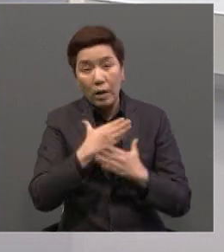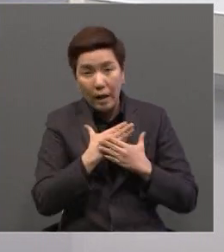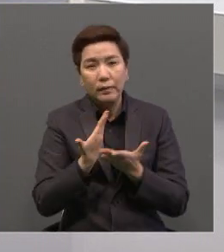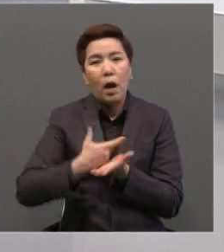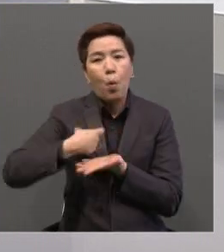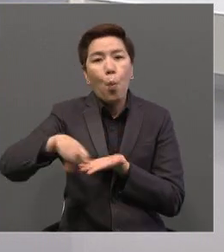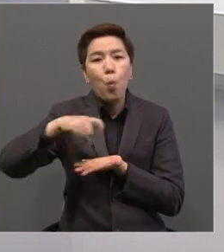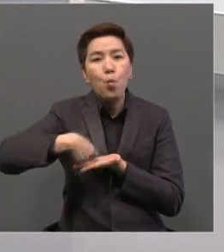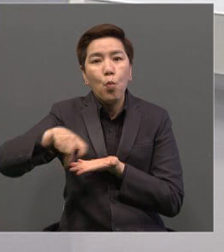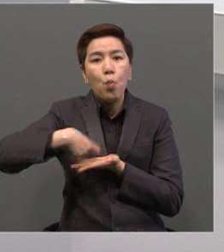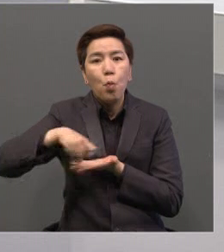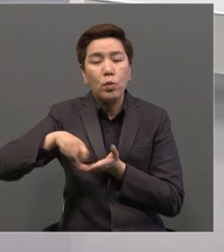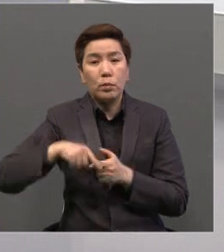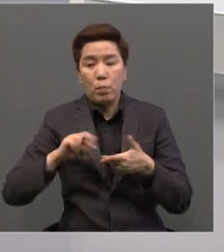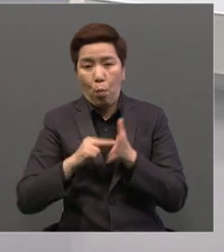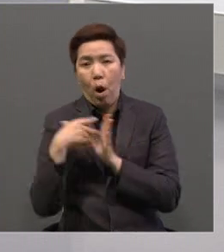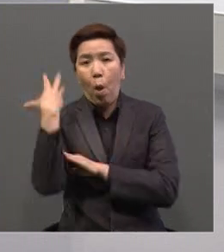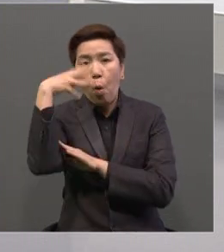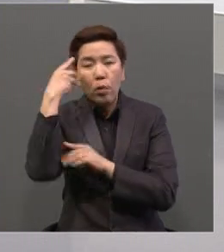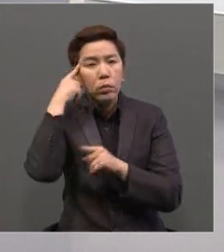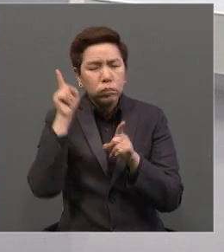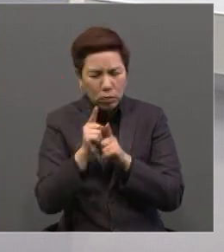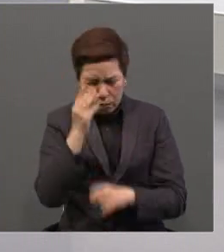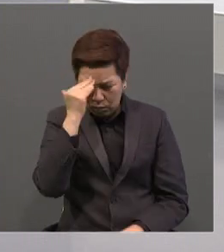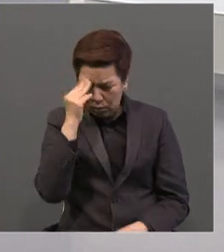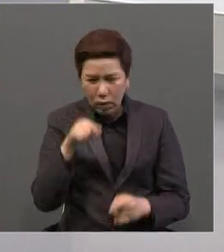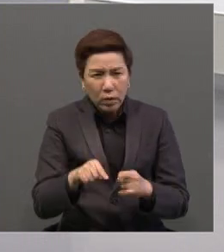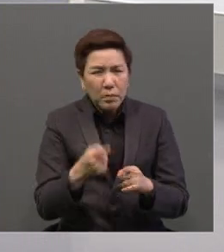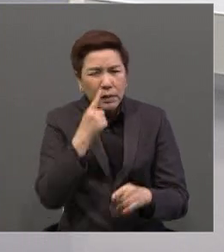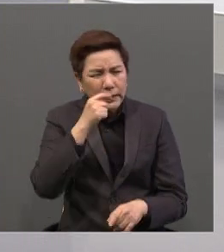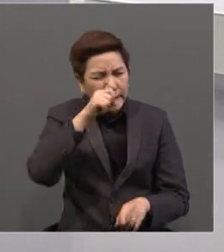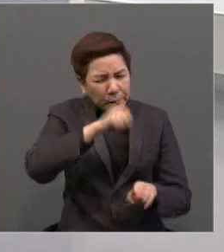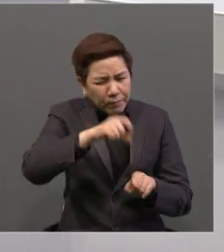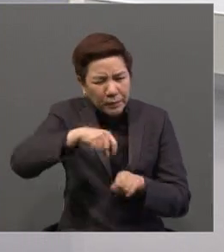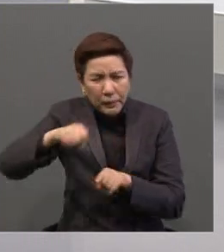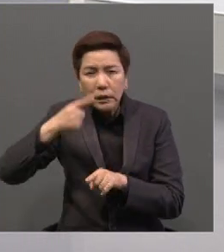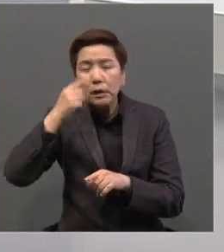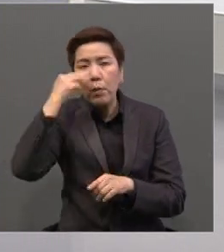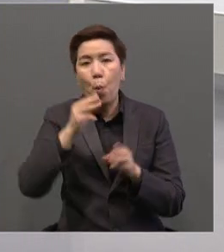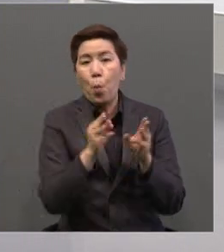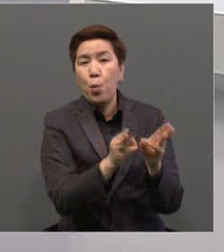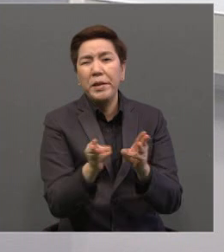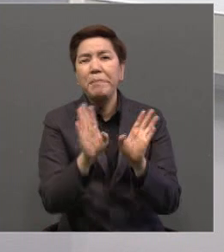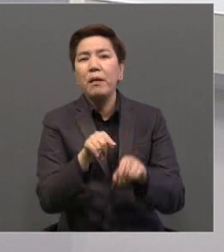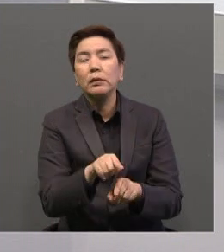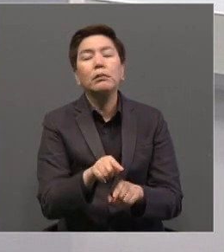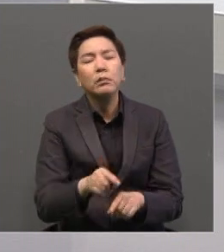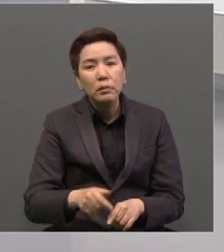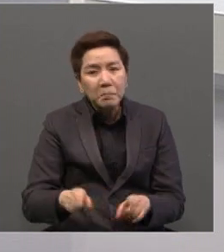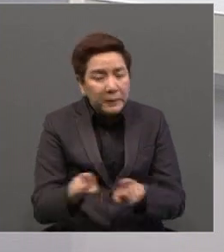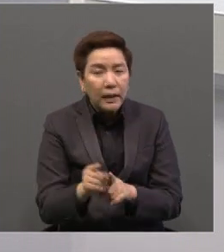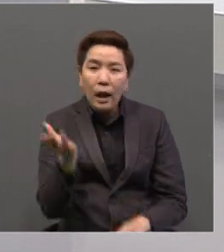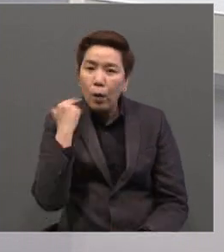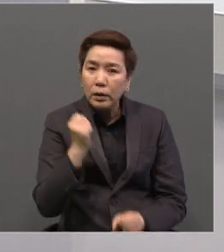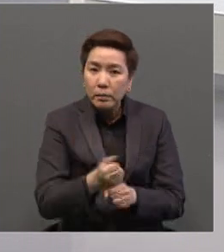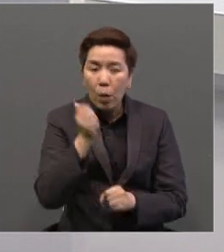ให้เราเนี่ยโอนเงินไปนั่นเองคือคุณผู้ชมจะรู้สึกว่าเอ้ยทำไมอ่ะมันซ้ำๆเหลือเกินแต่วิธีคลาสสิกแบบนี้มันยังได้ผลเสมอฮ